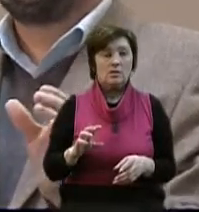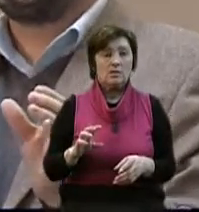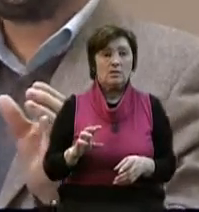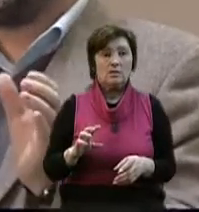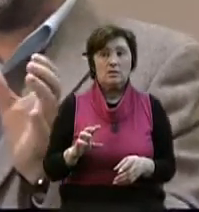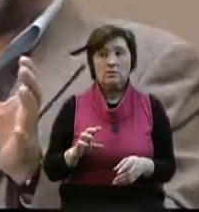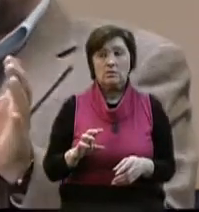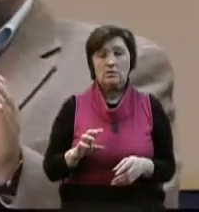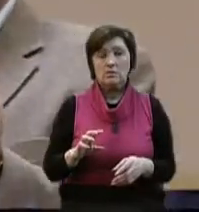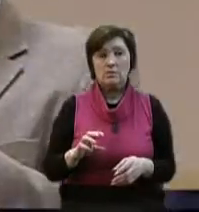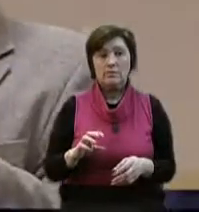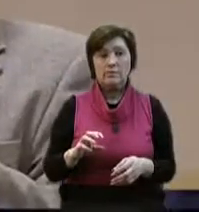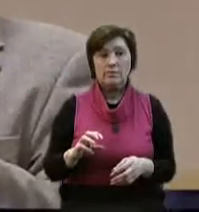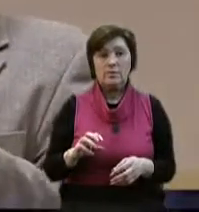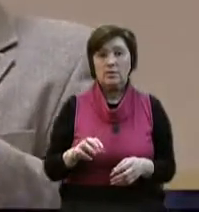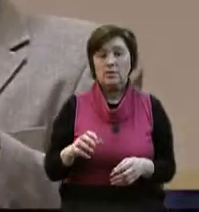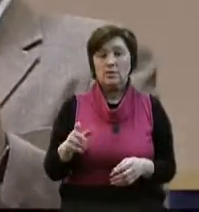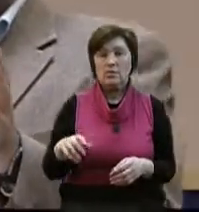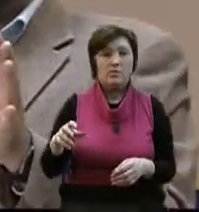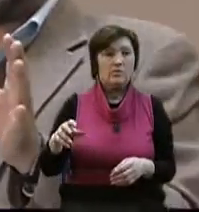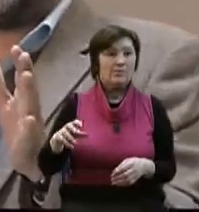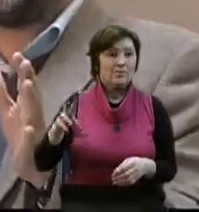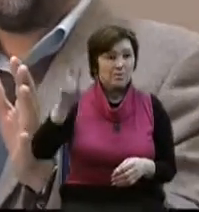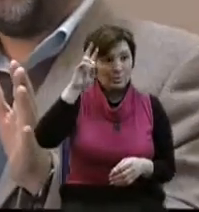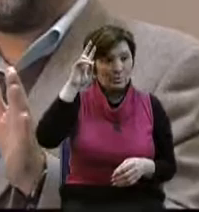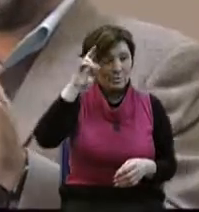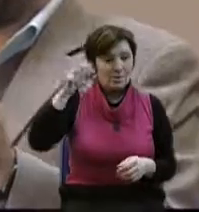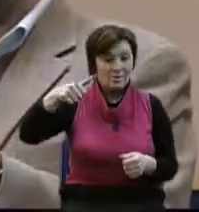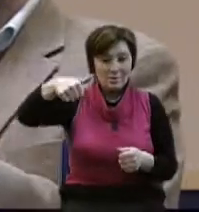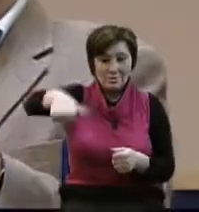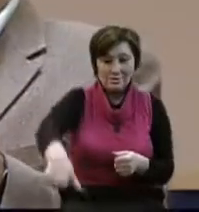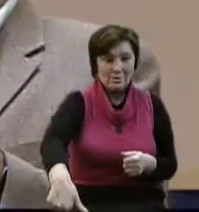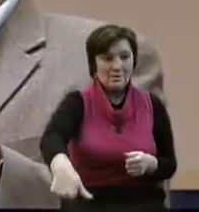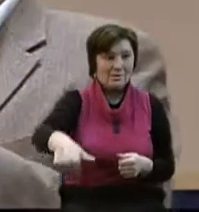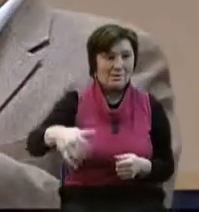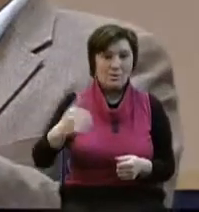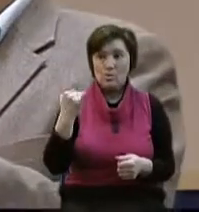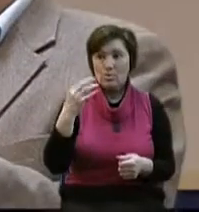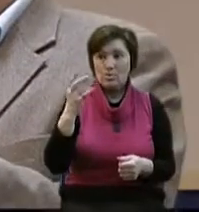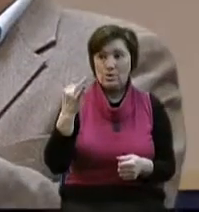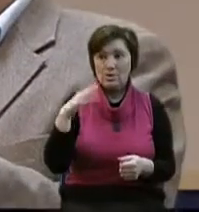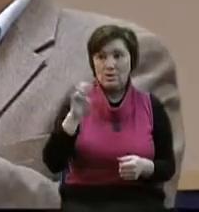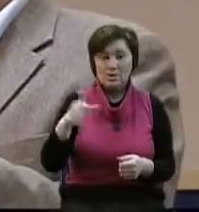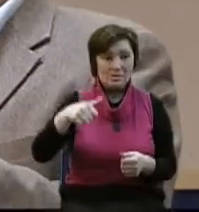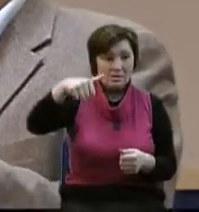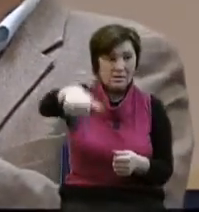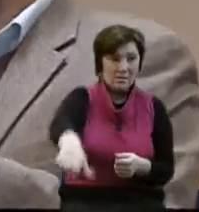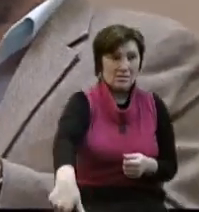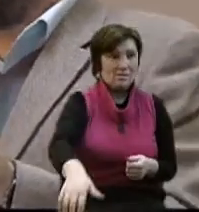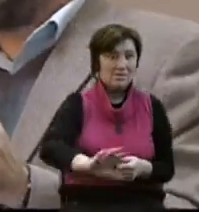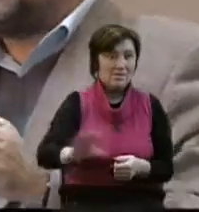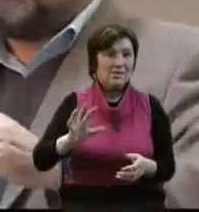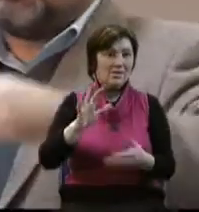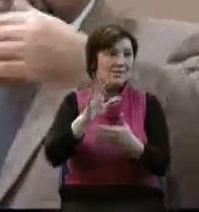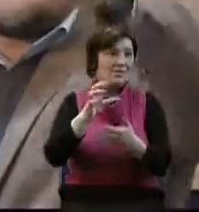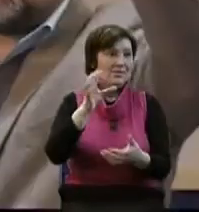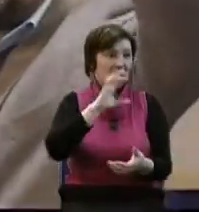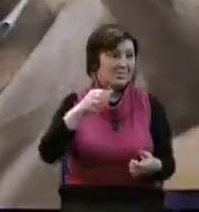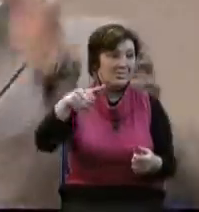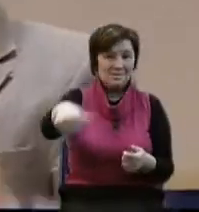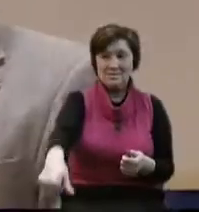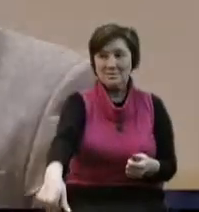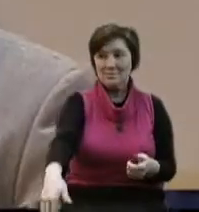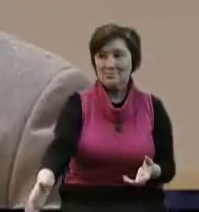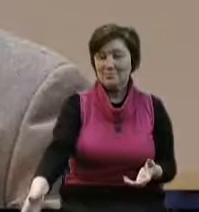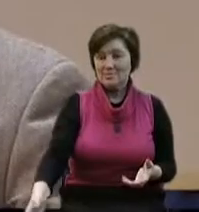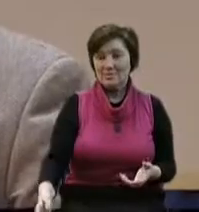чтобы нажать на кнопку унитаза в субботу. И все это оставляют до следующего дня. То есть, это все вещи с